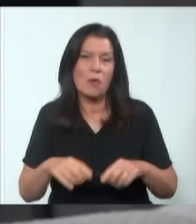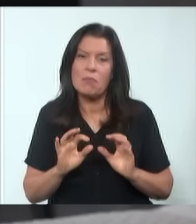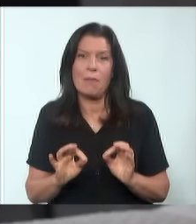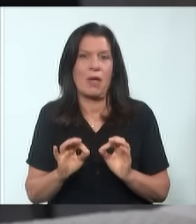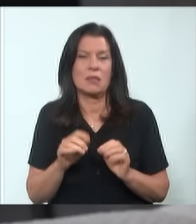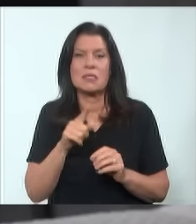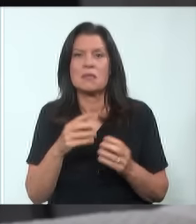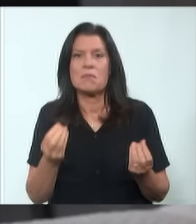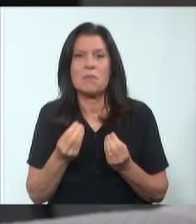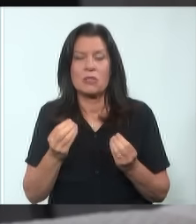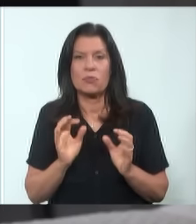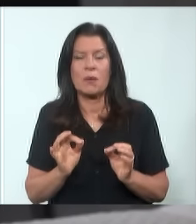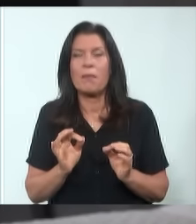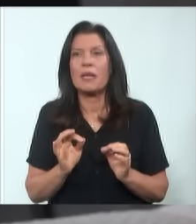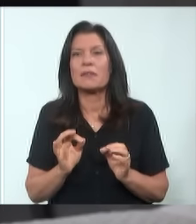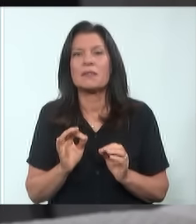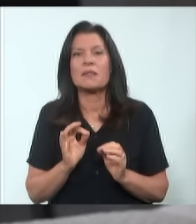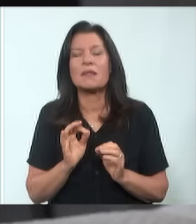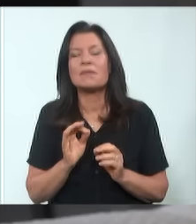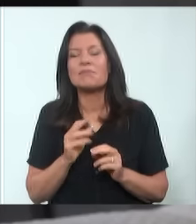אני חושבת שרק אימא יכולה להבין את זה. אימא